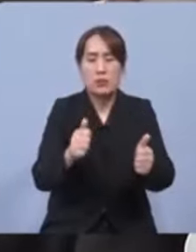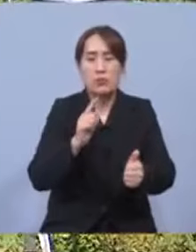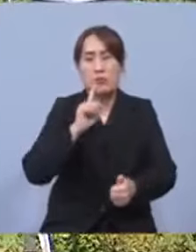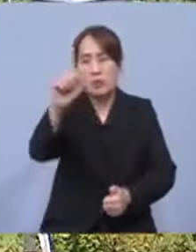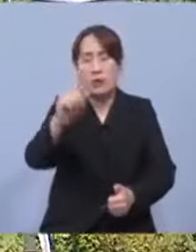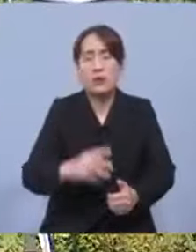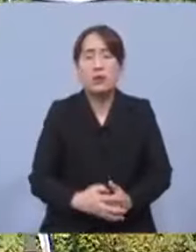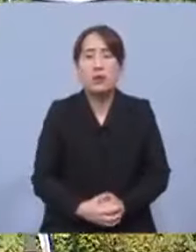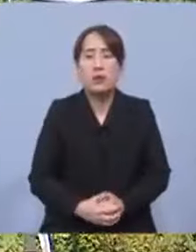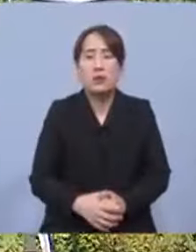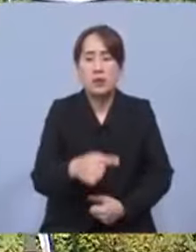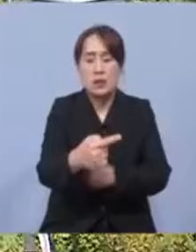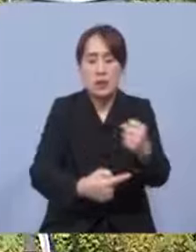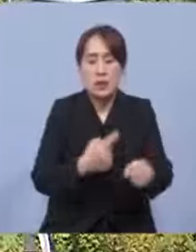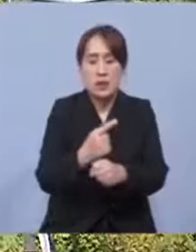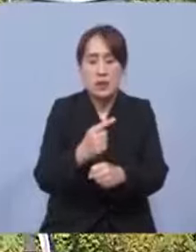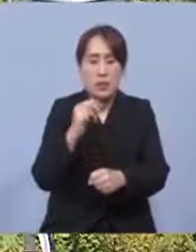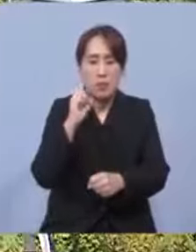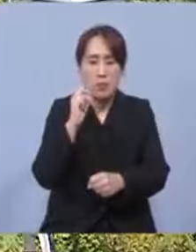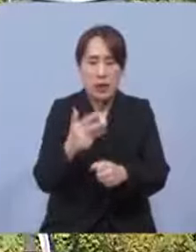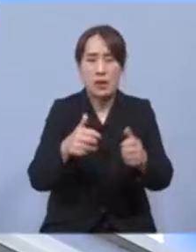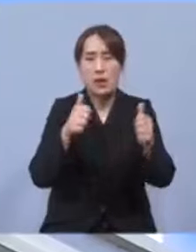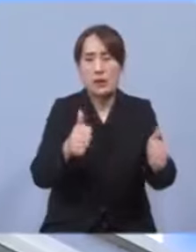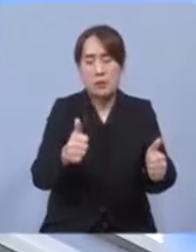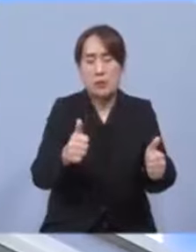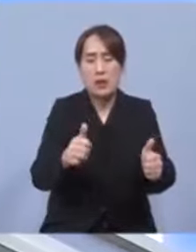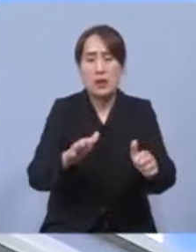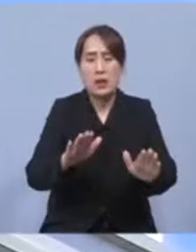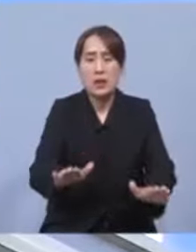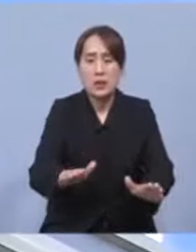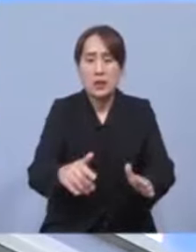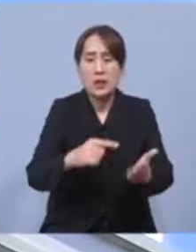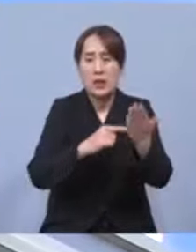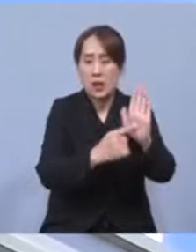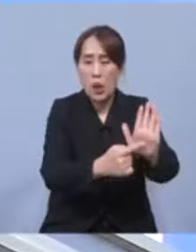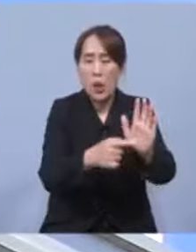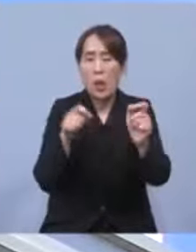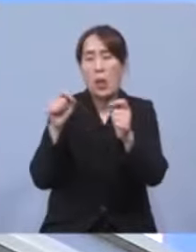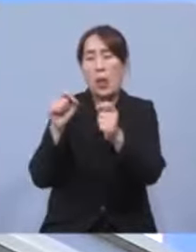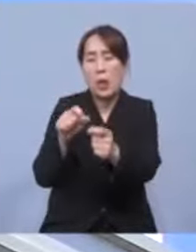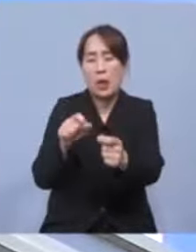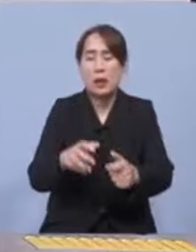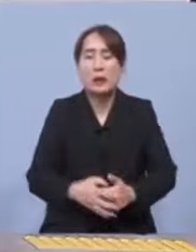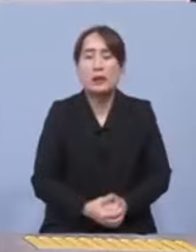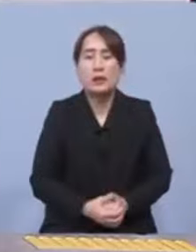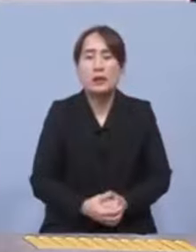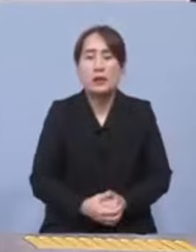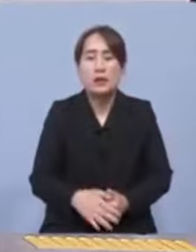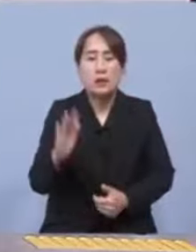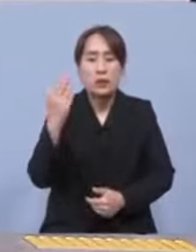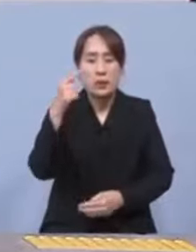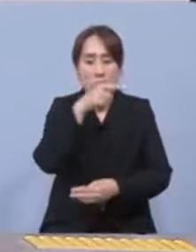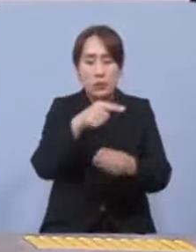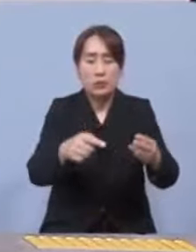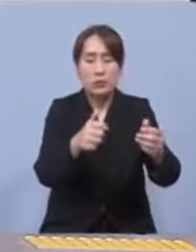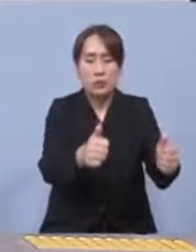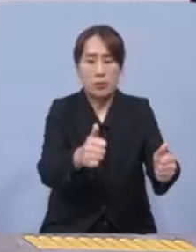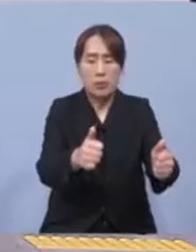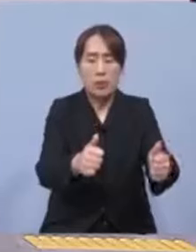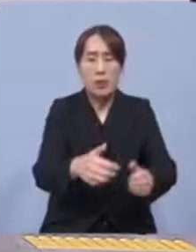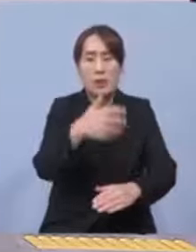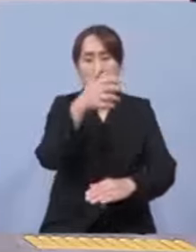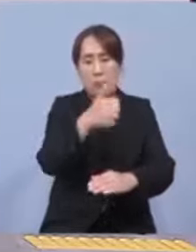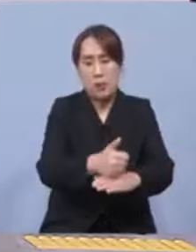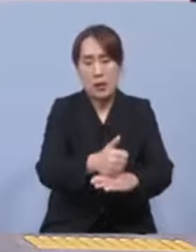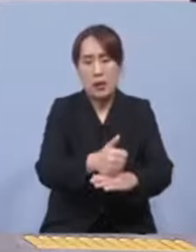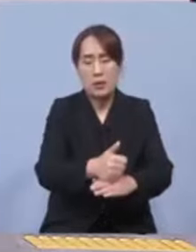제기했습니다 1년 8개월을 끌어온 재판은 이제 선고만 남겨두고 있습니다 근 청주지